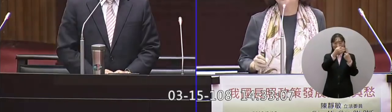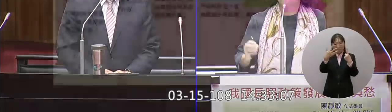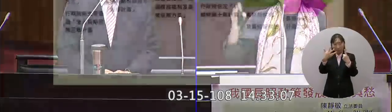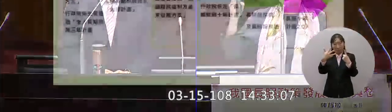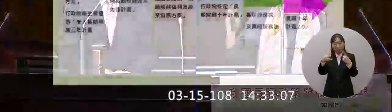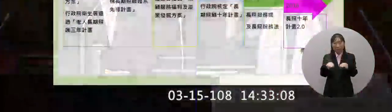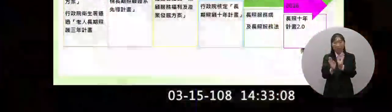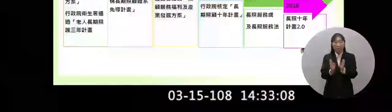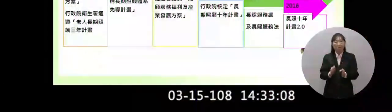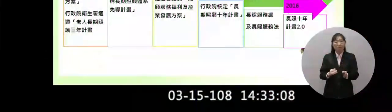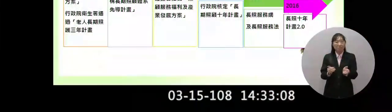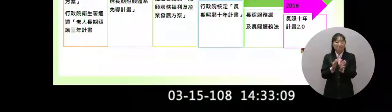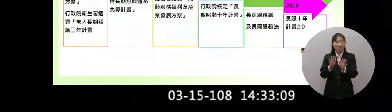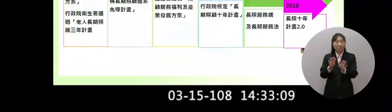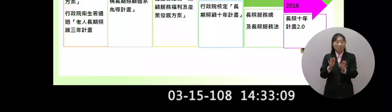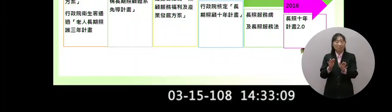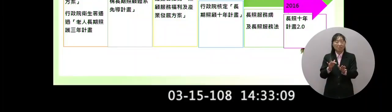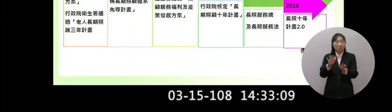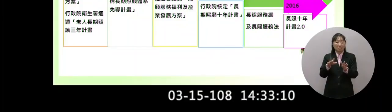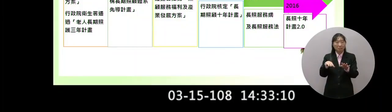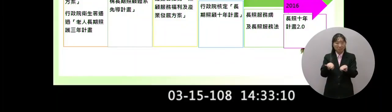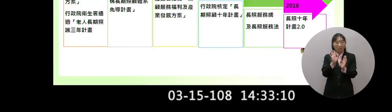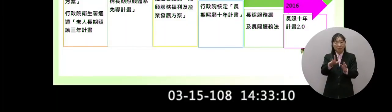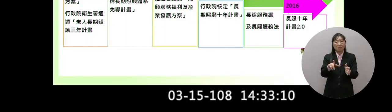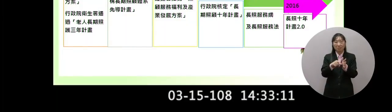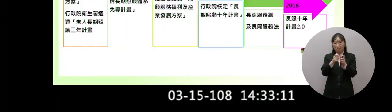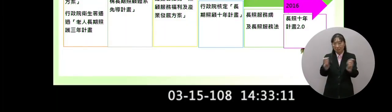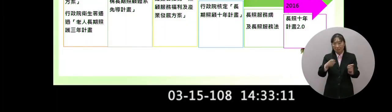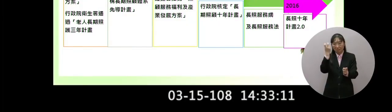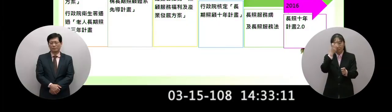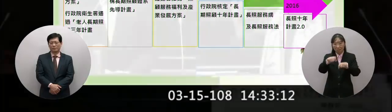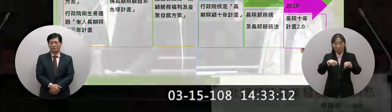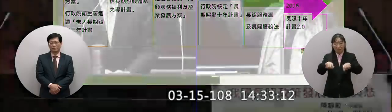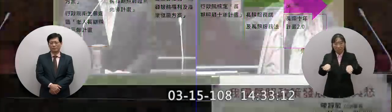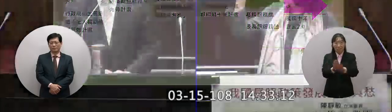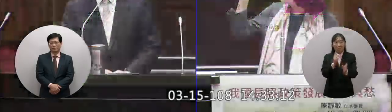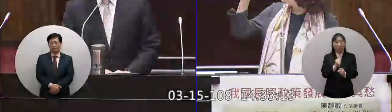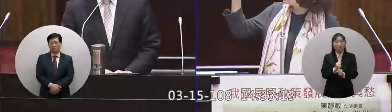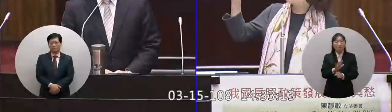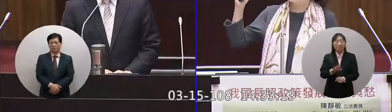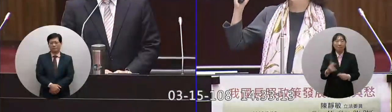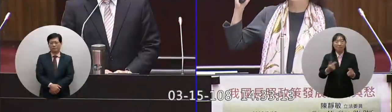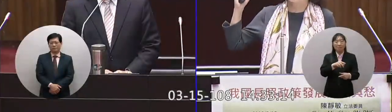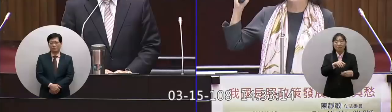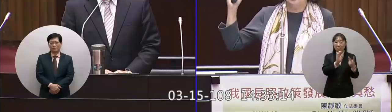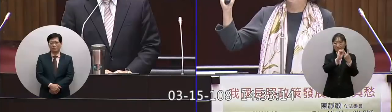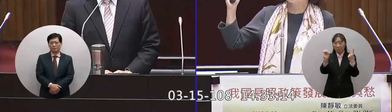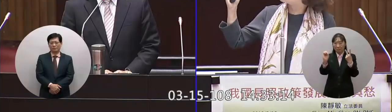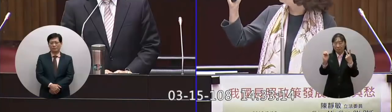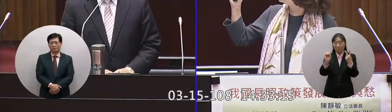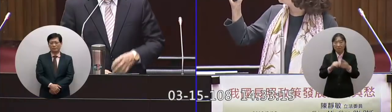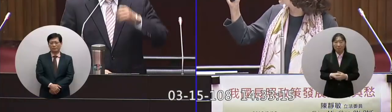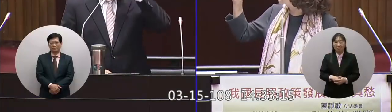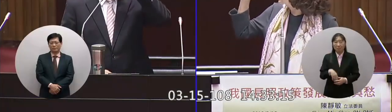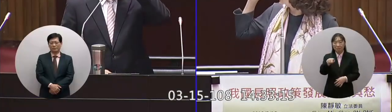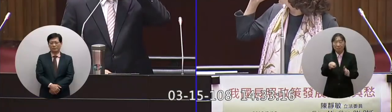1998年开始陆续有相关的长照政策的一个推动哈，包括了这个2000年那时候其实就